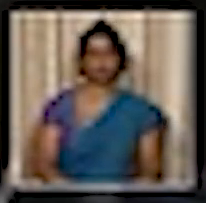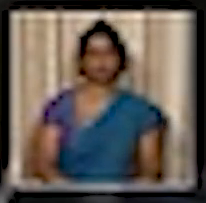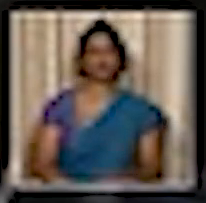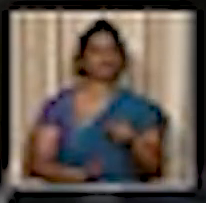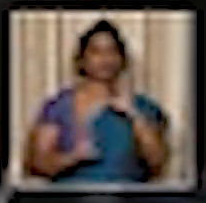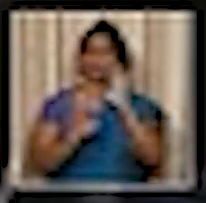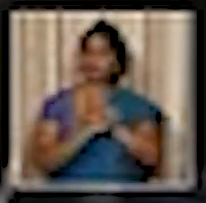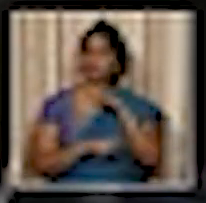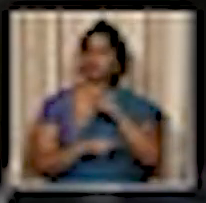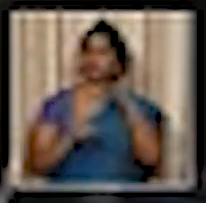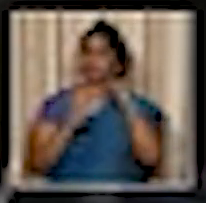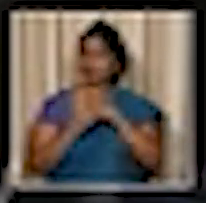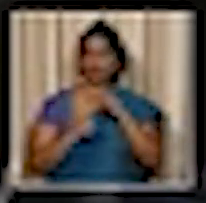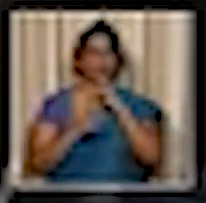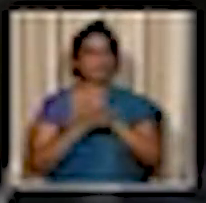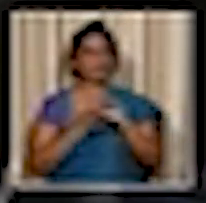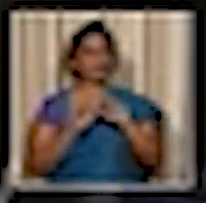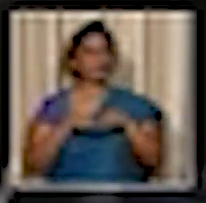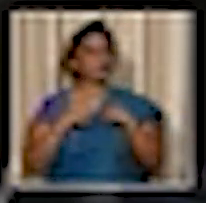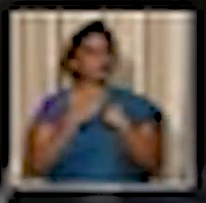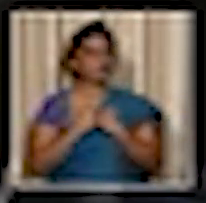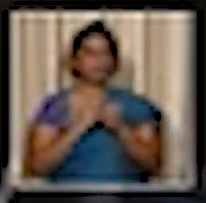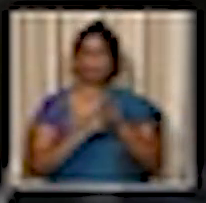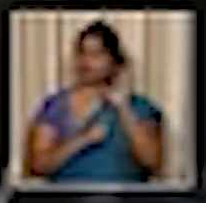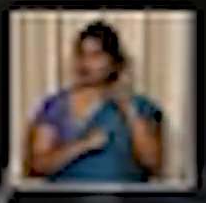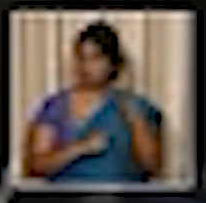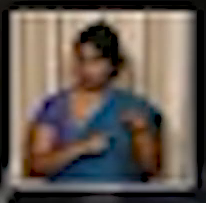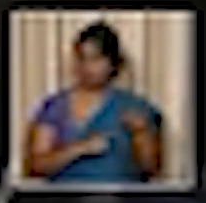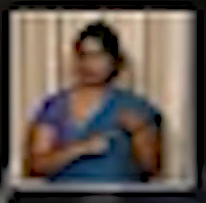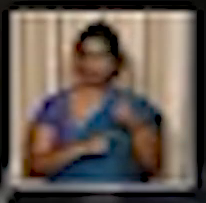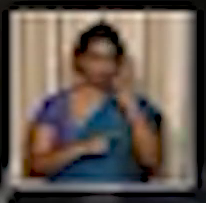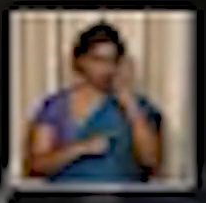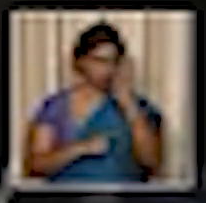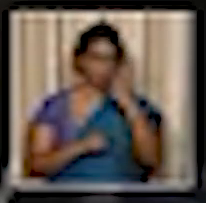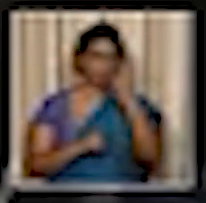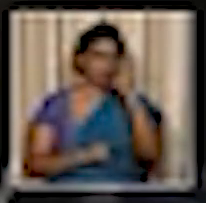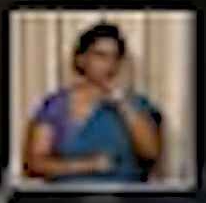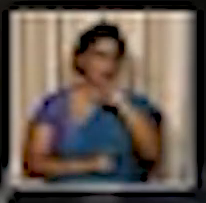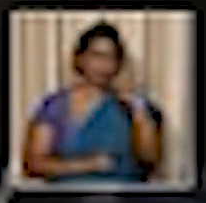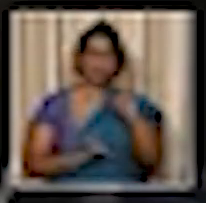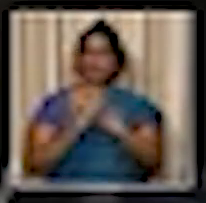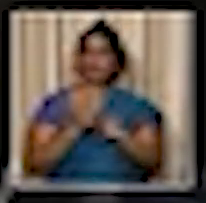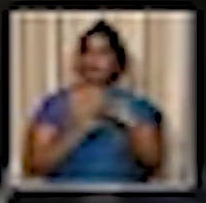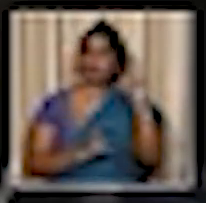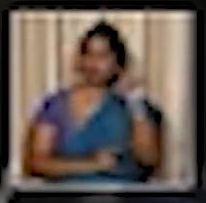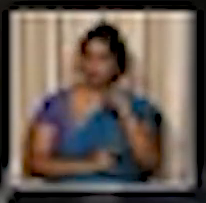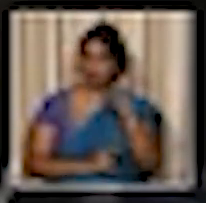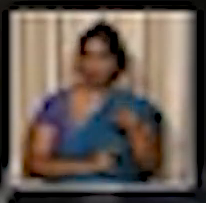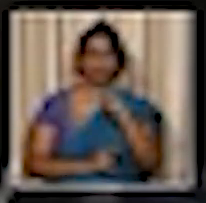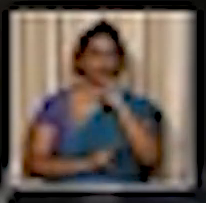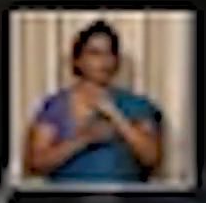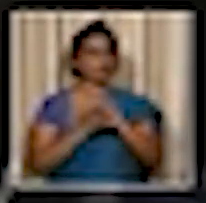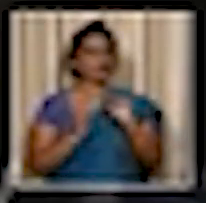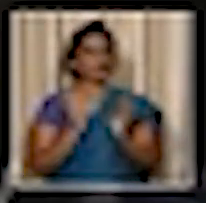එකී ප්‍රකාශය සම්බන්ධව අධිකරණ සේවා සංගමේ සභාපති ලෙස සමාවෙන්න 2010 සැප්තැම්බර් 1 දින අධිකරණ